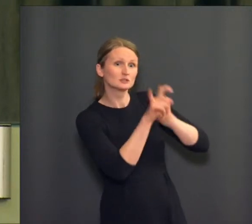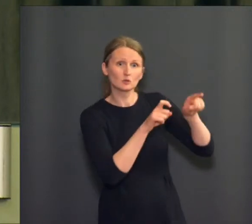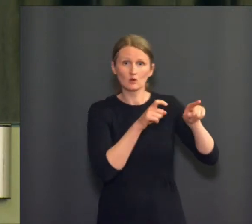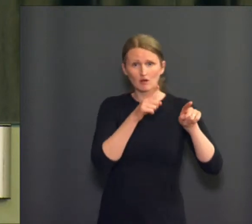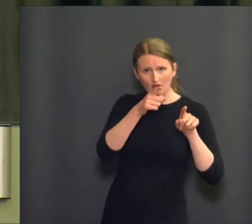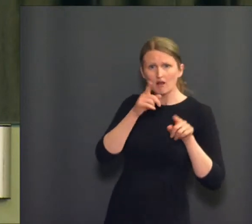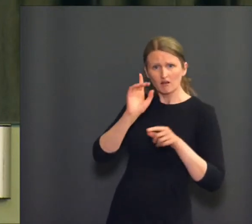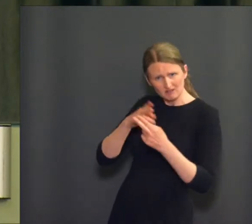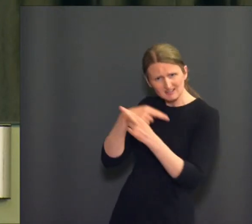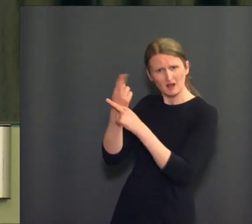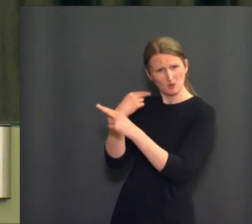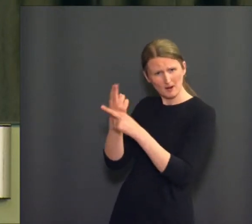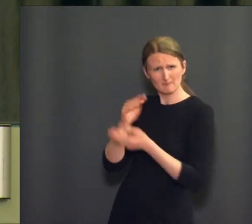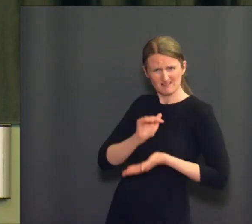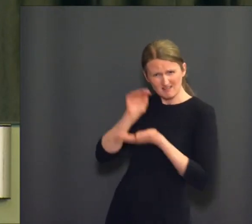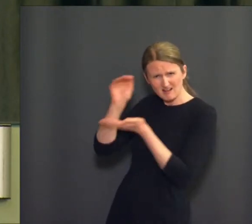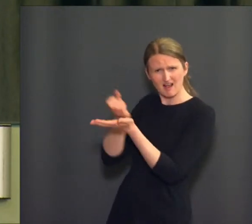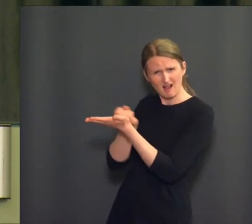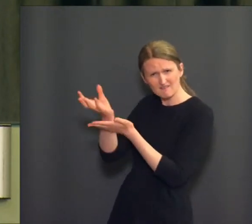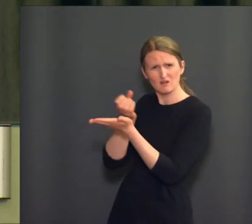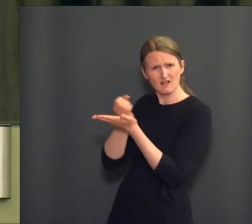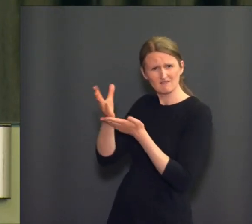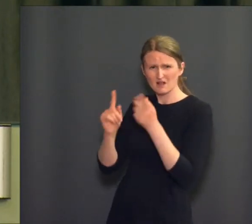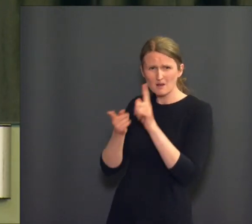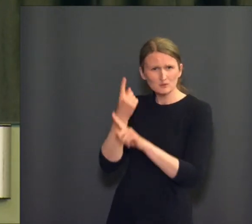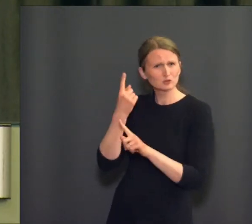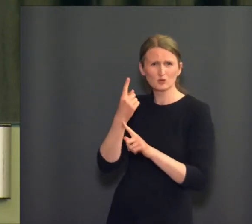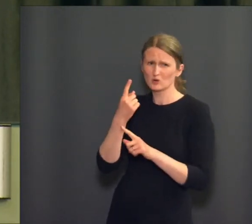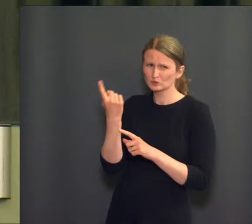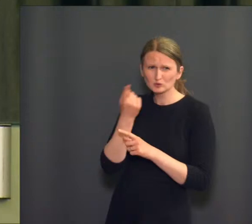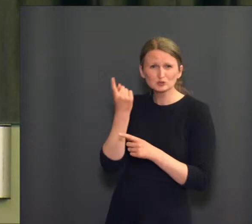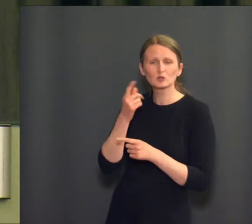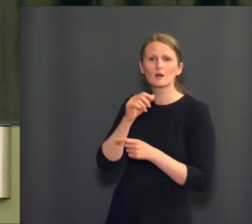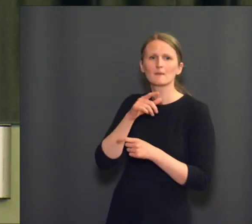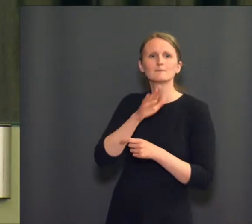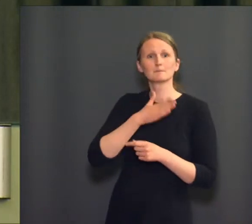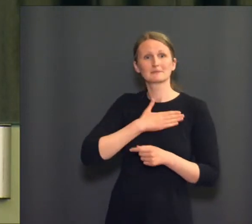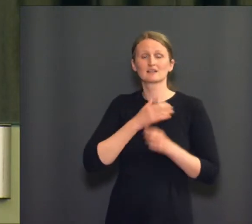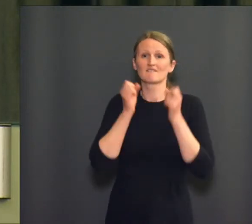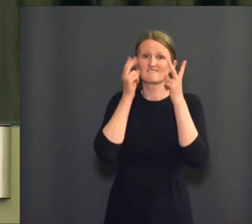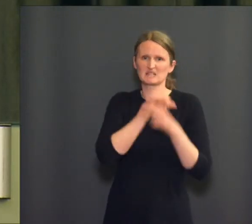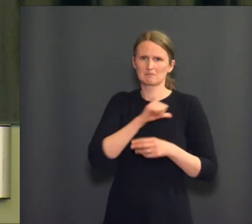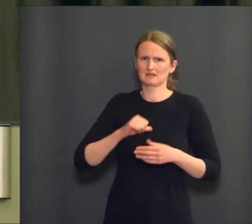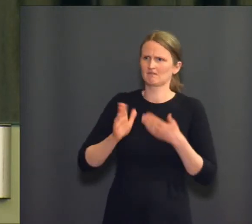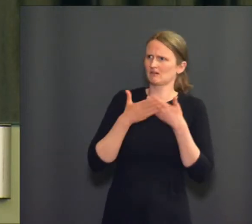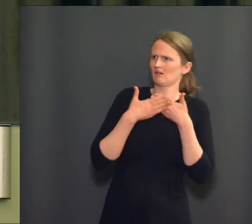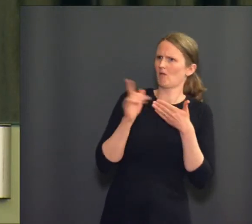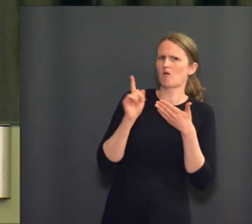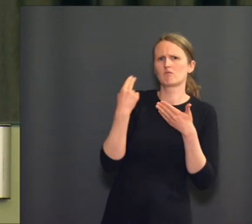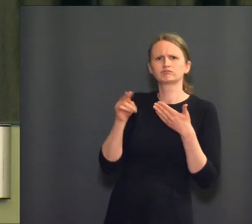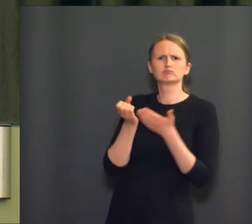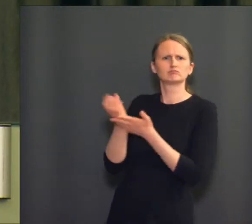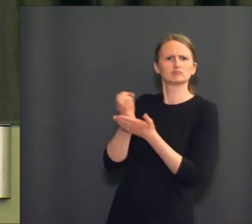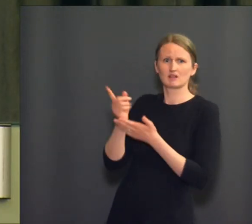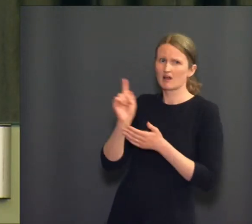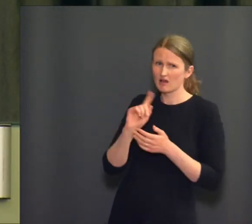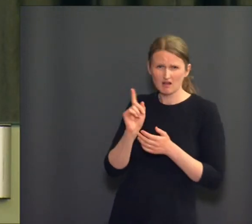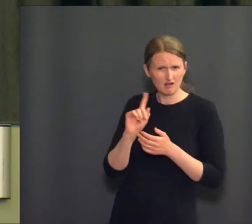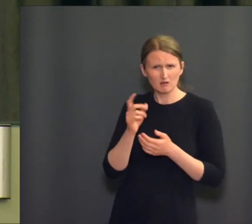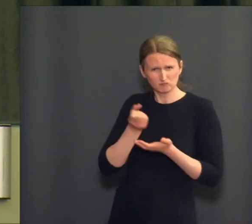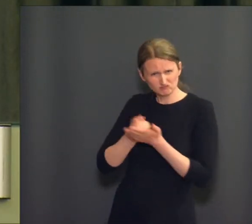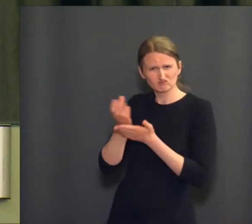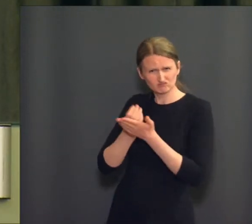contact se fait dans le plus grand respect de votre vie privée. Ce que vous y mentionnez restera confidentiel et ne sera par exemple jamais utilisé pour vous juger, bien